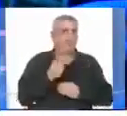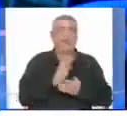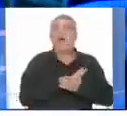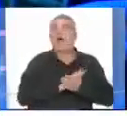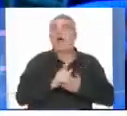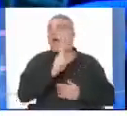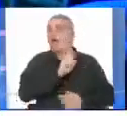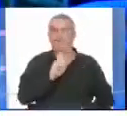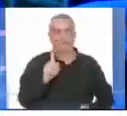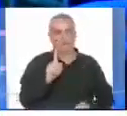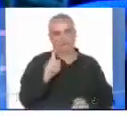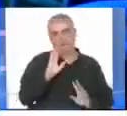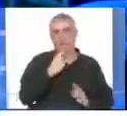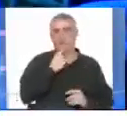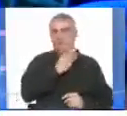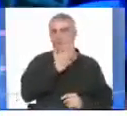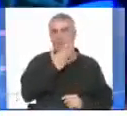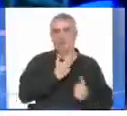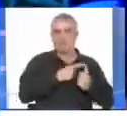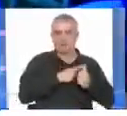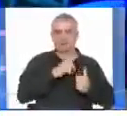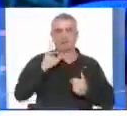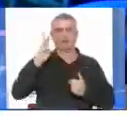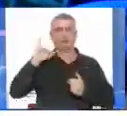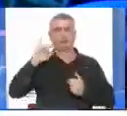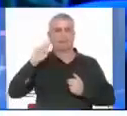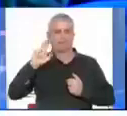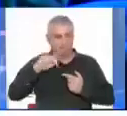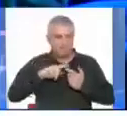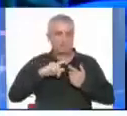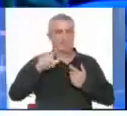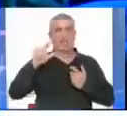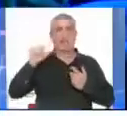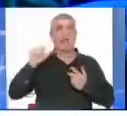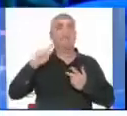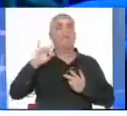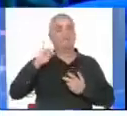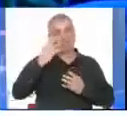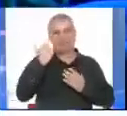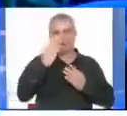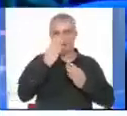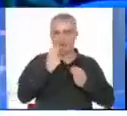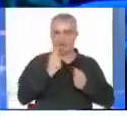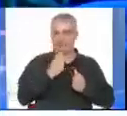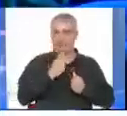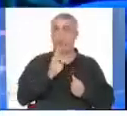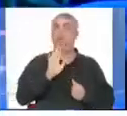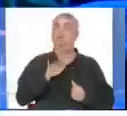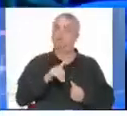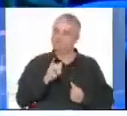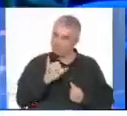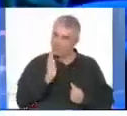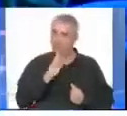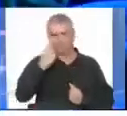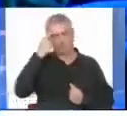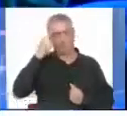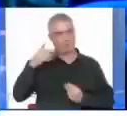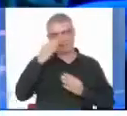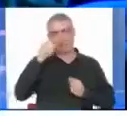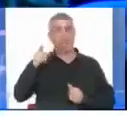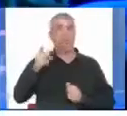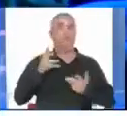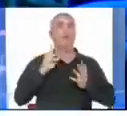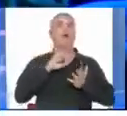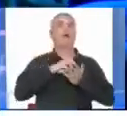מעולם, לדברי מנדלבליט, דברי שי ניצן ואליעד בן ארי, הוא היה חשוד גם חשוד.